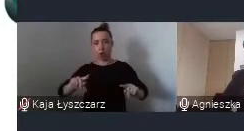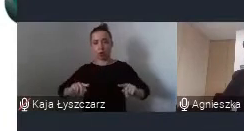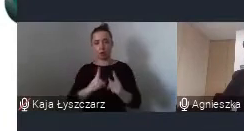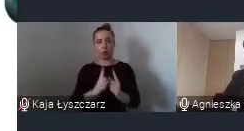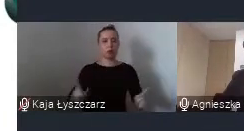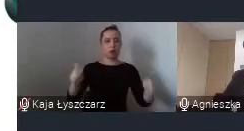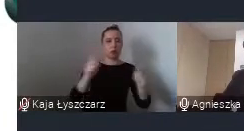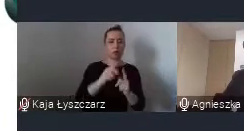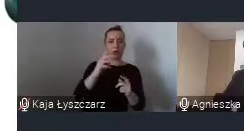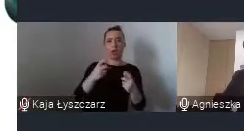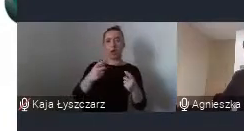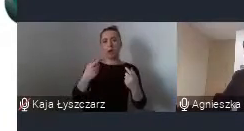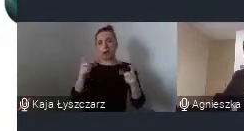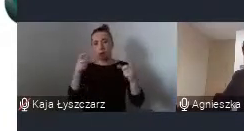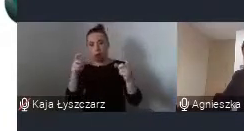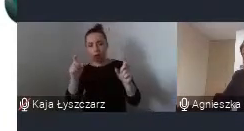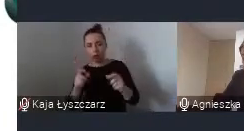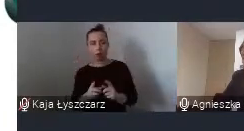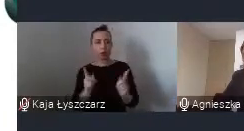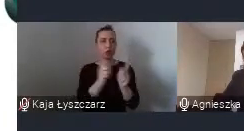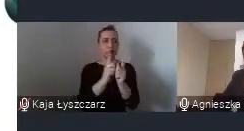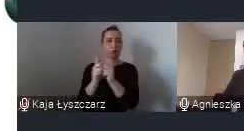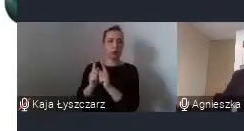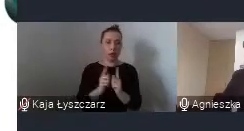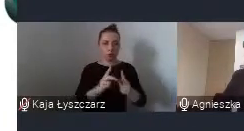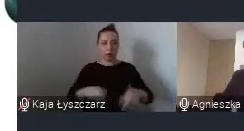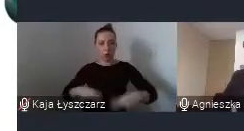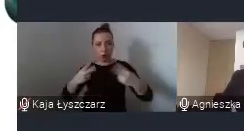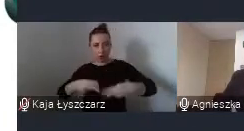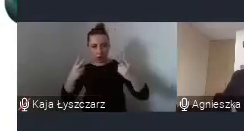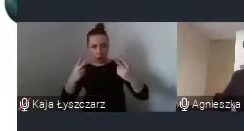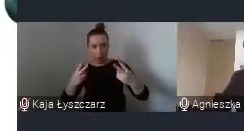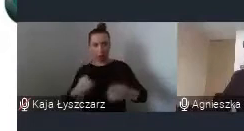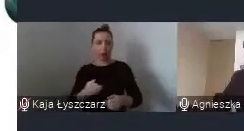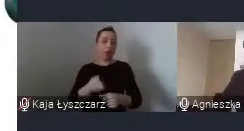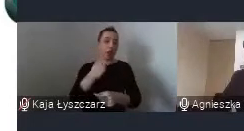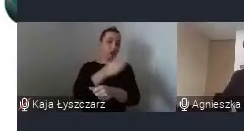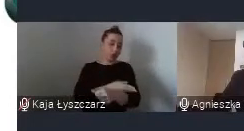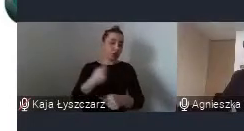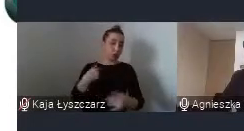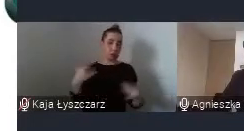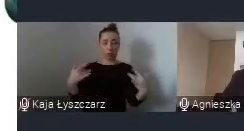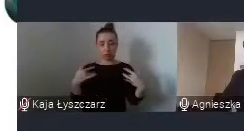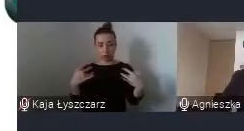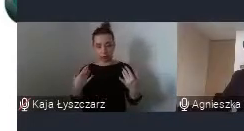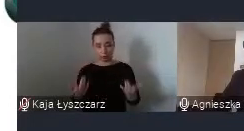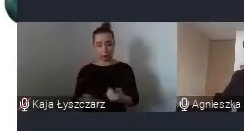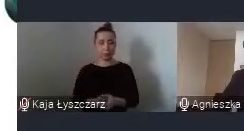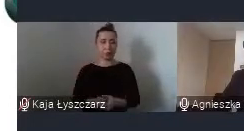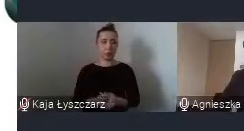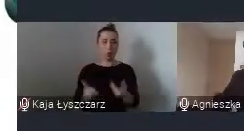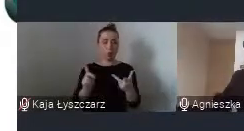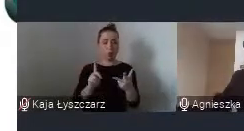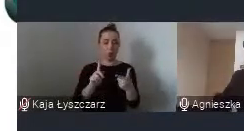organizujemy webinary, organizujemy spotkania w tej chwili online, wcześniej na żywo.